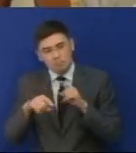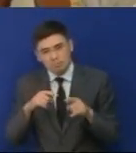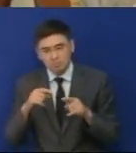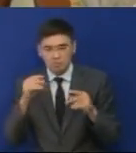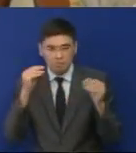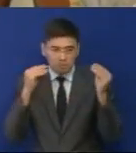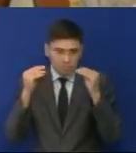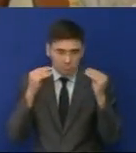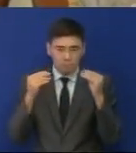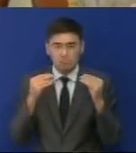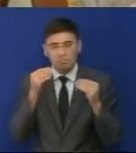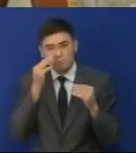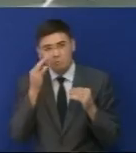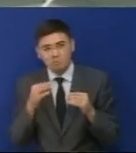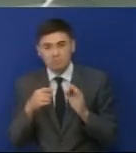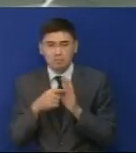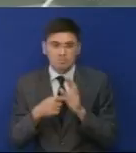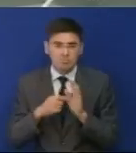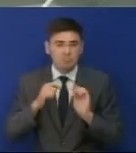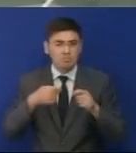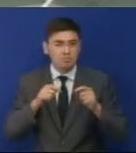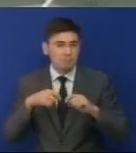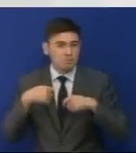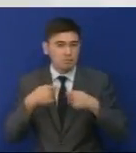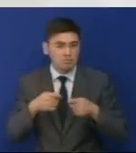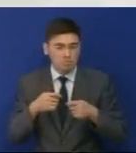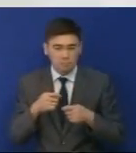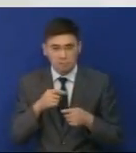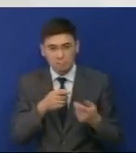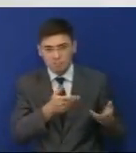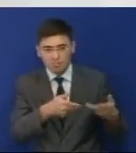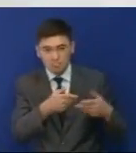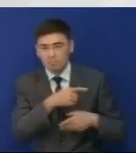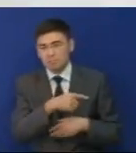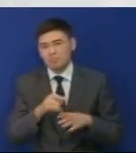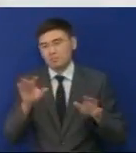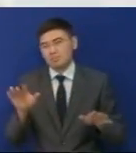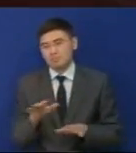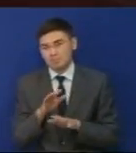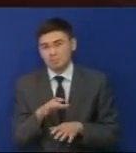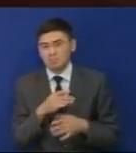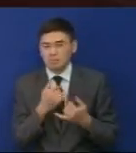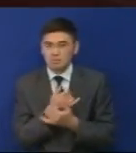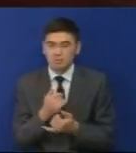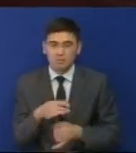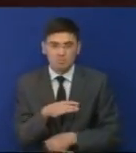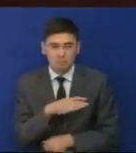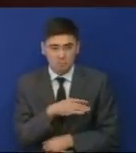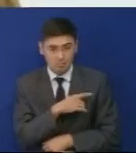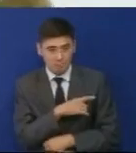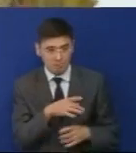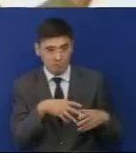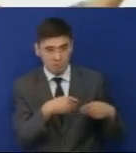обменивались мнениями и опытом члены приглашенных семей исполнили песни от имени коллектива музея семьям принявшим участие